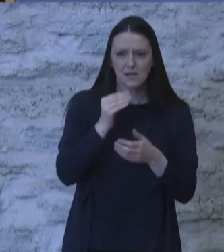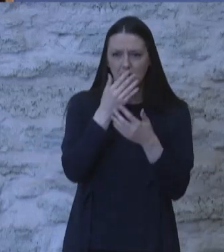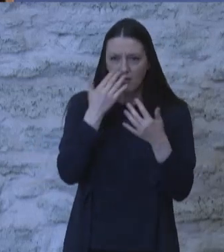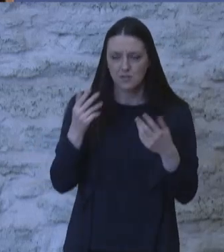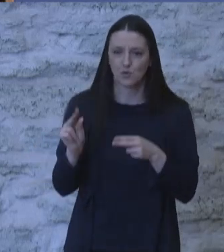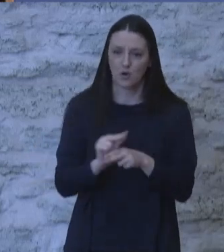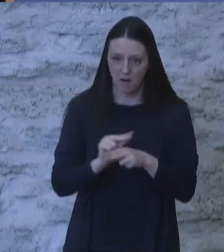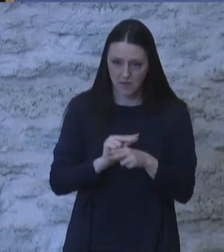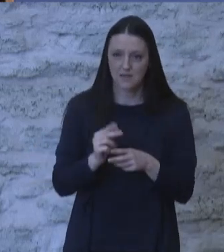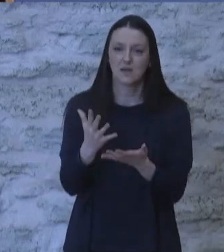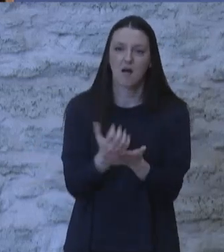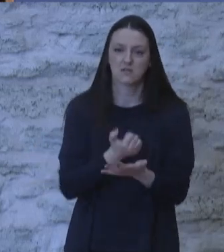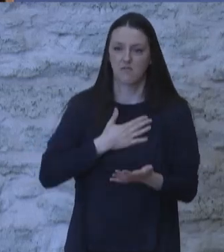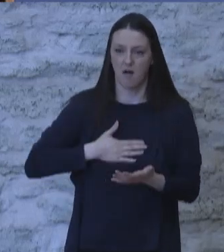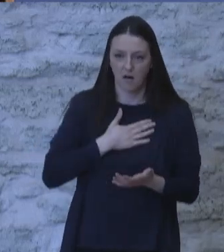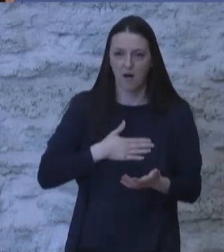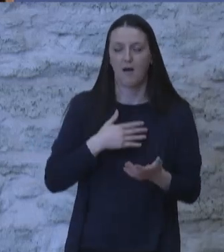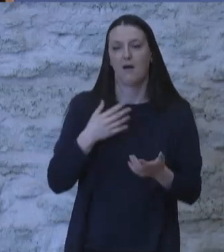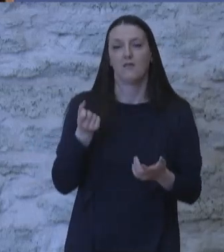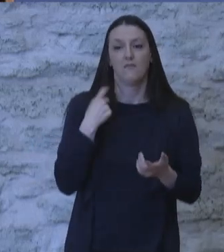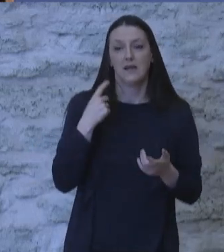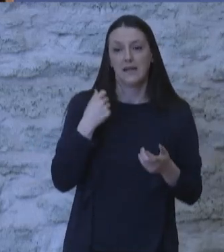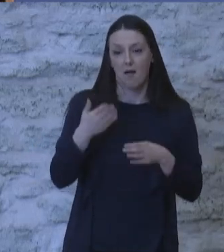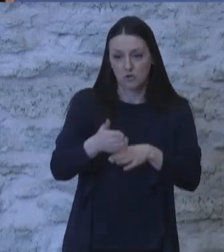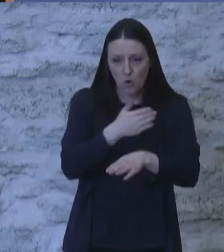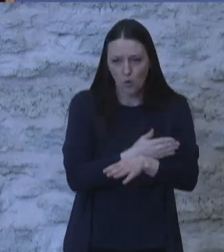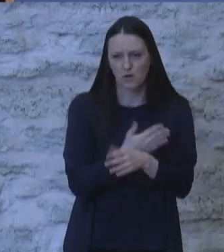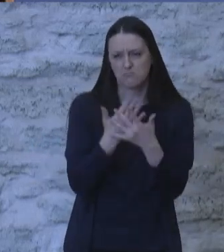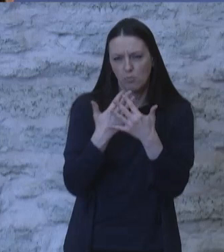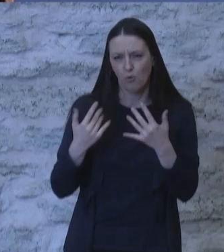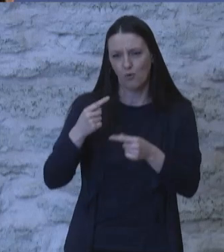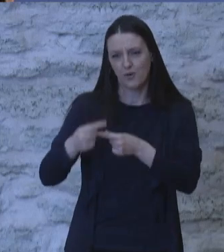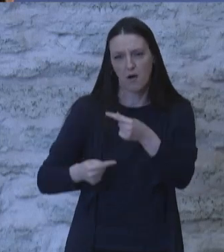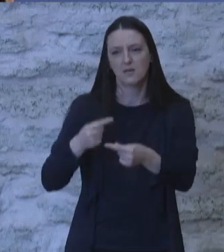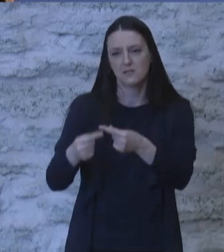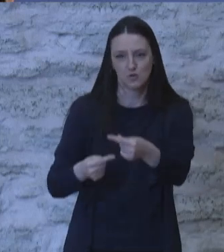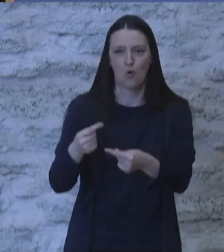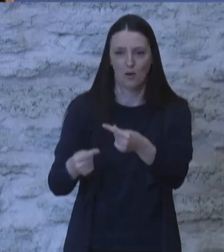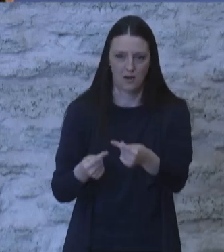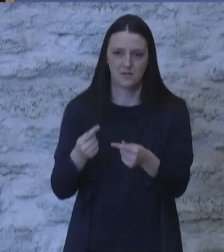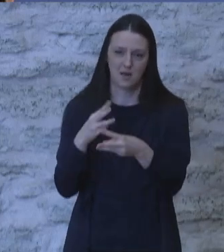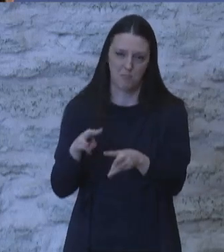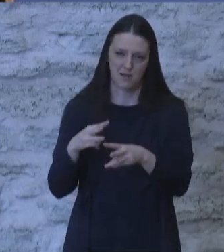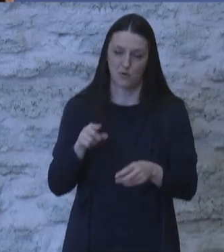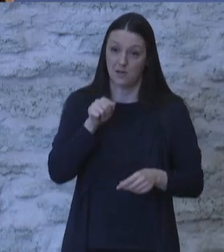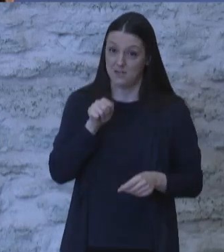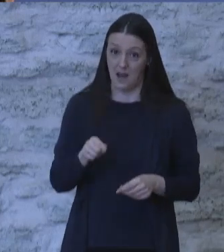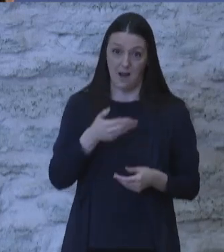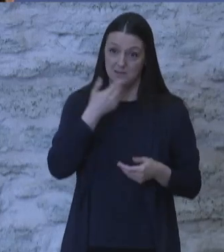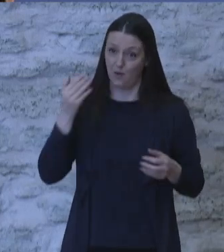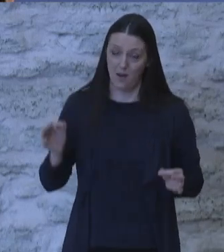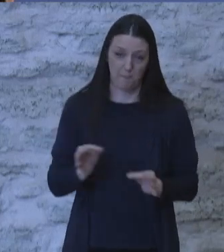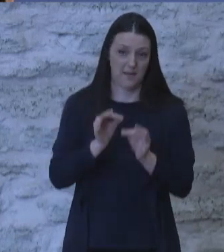haigusi, Haane Rasva, Viina Sokkide ja muu traditsioonilise rahvameditsiini vahenditega. Selles ei ole midagi,